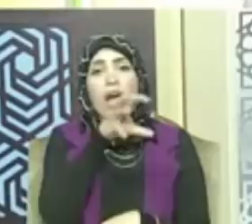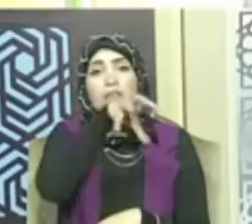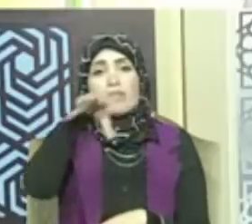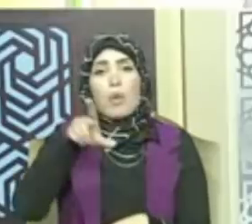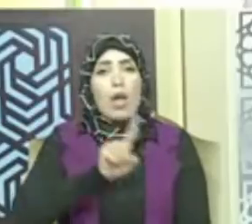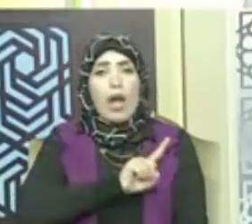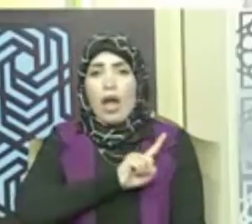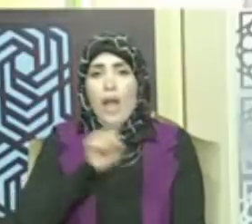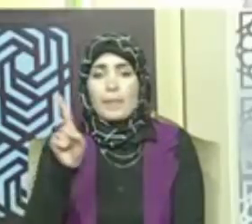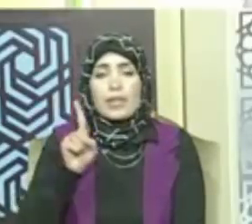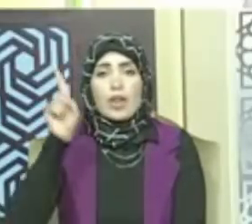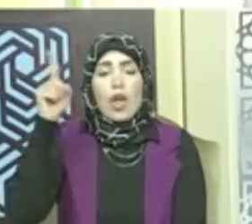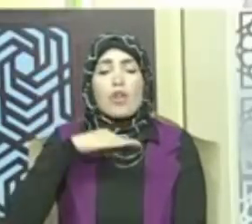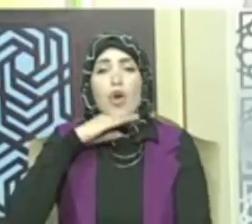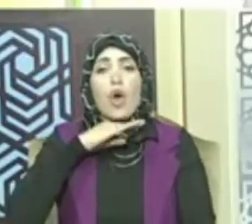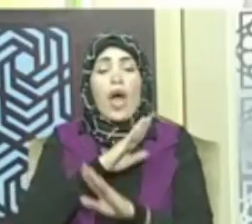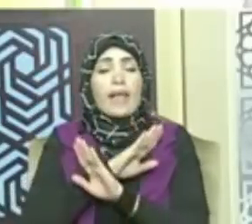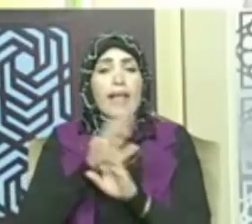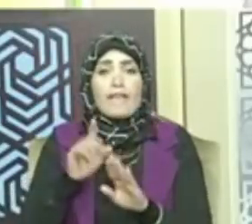الله بكاف عبده.